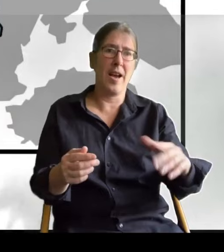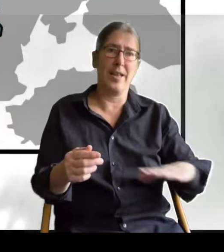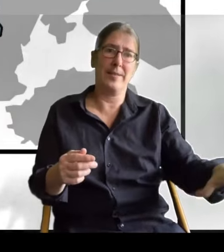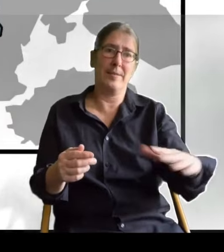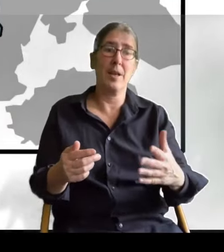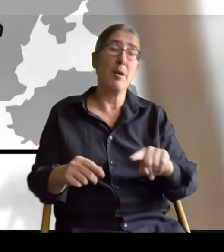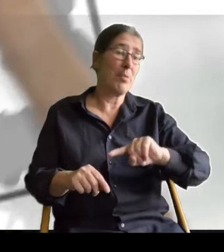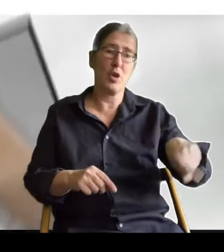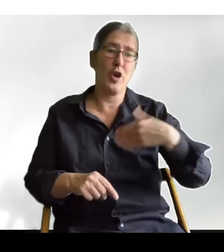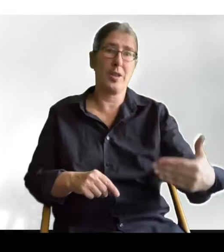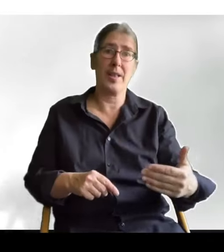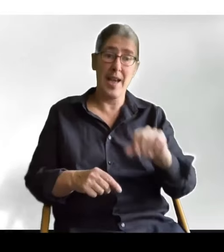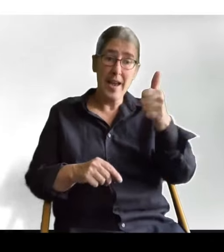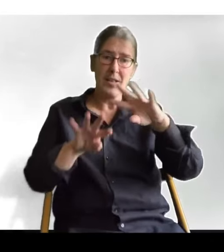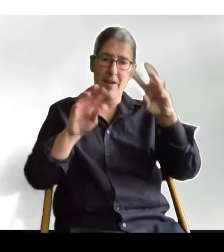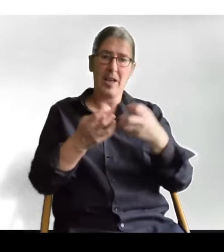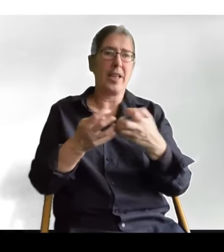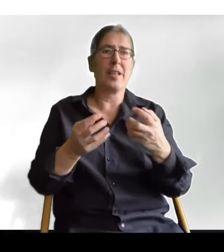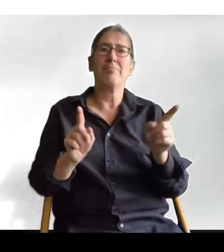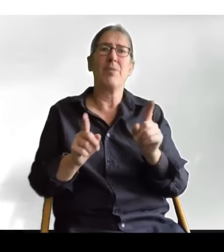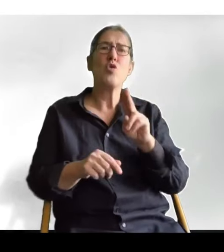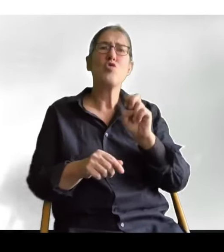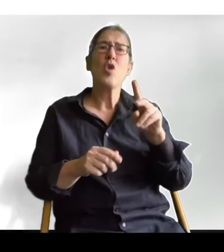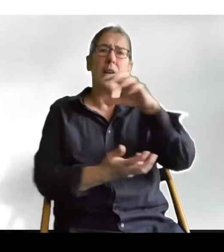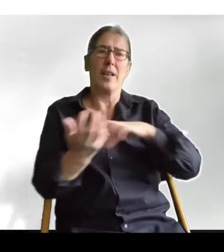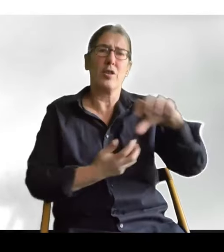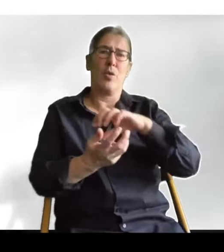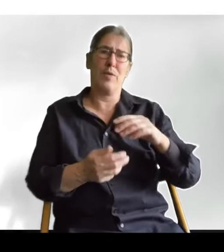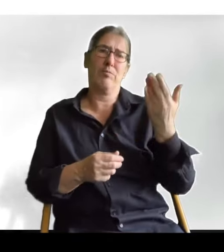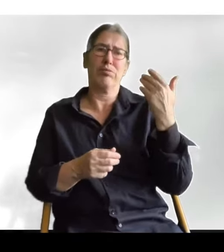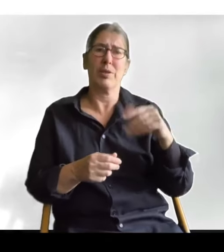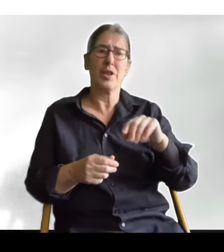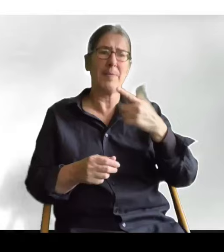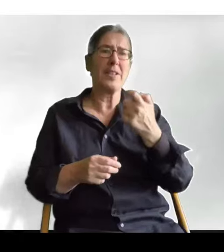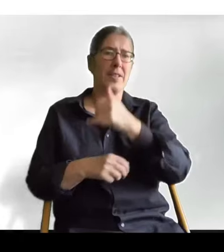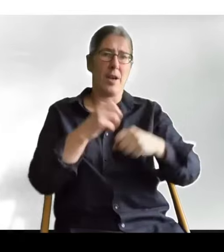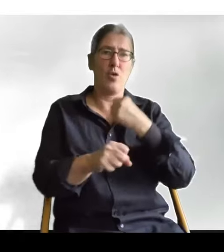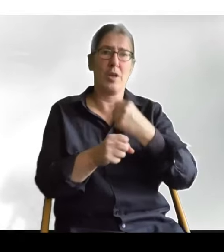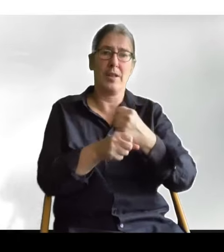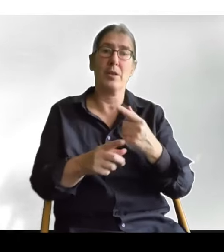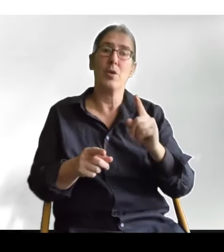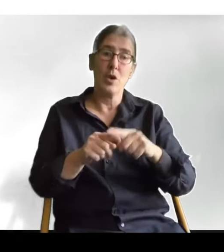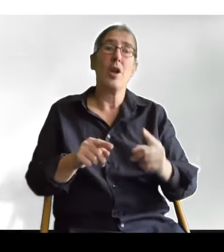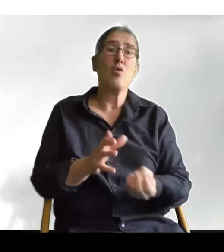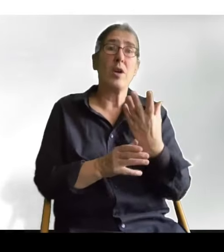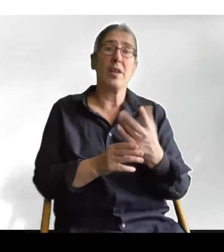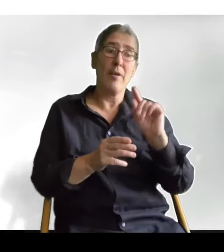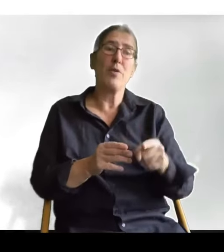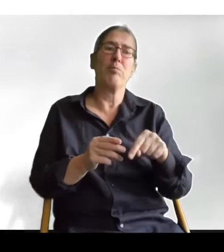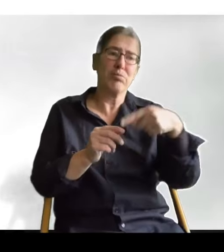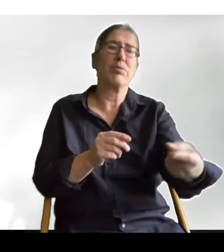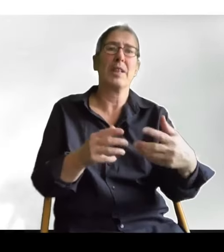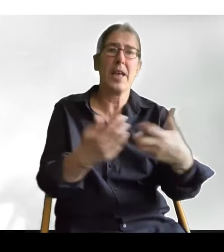nicht bis heute gilt der erste weltkrieg als urkatastrophe des zwanzigsten jahrhunderts und ursache für weitere